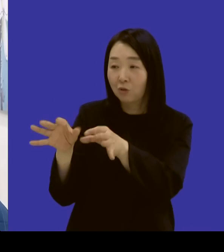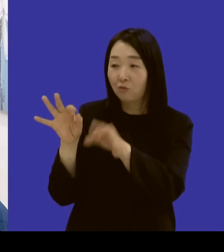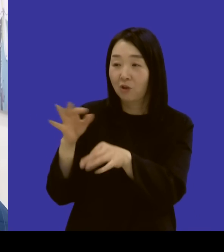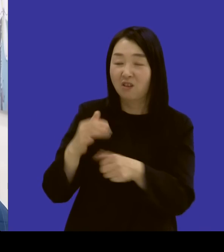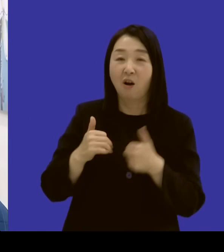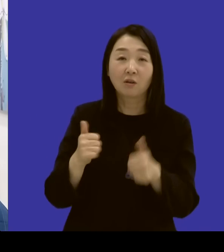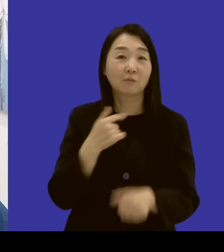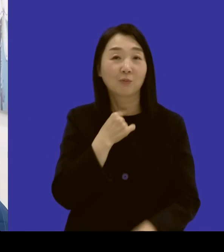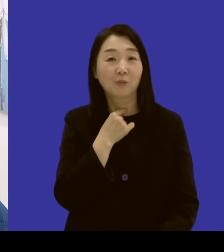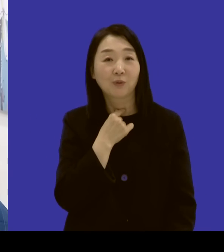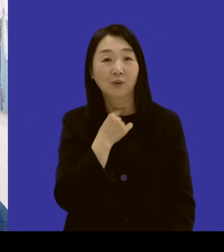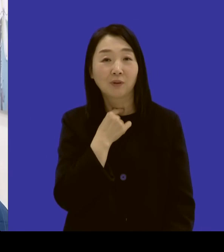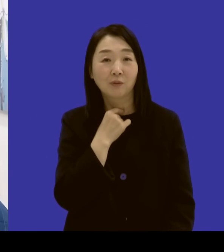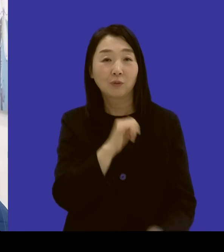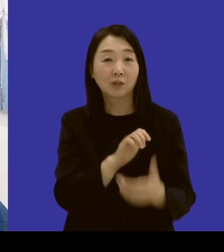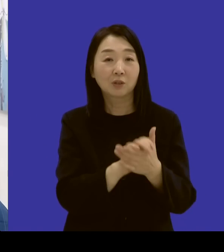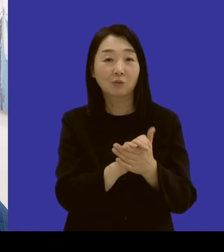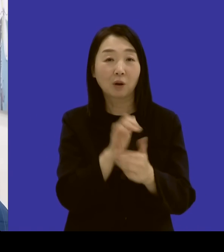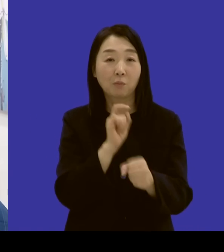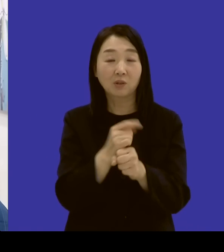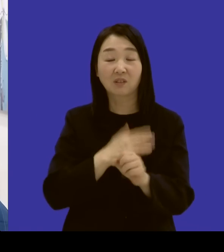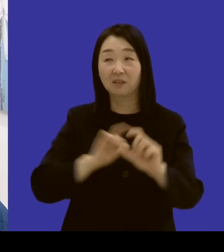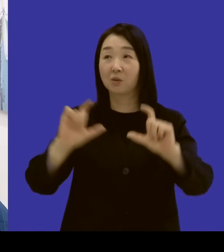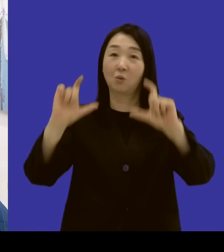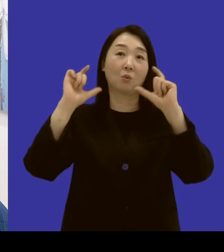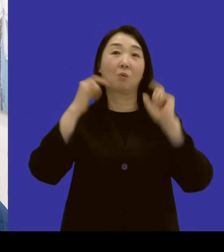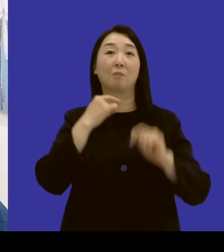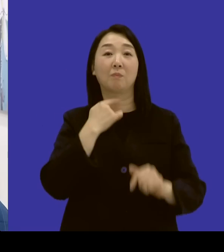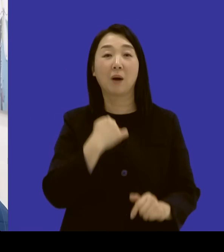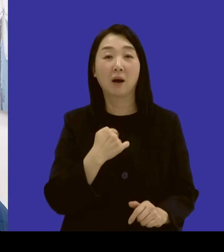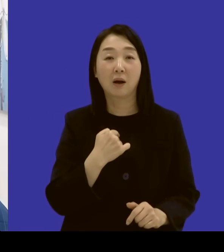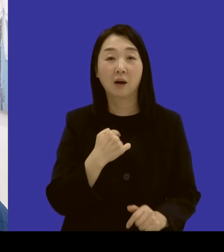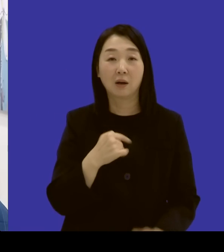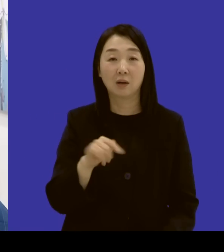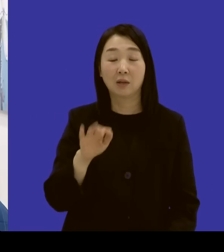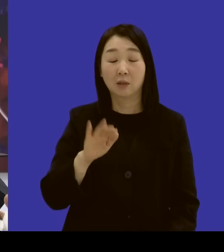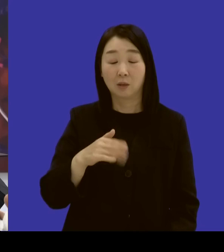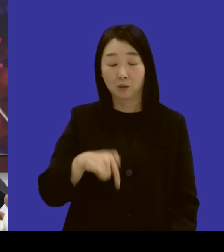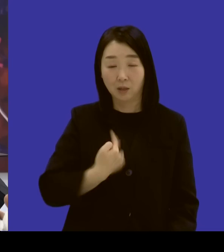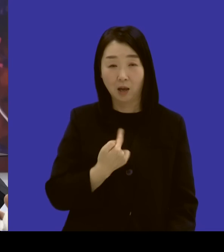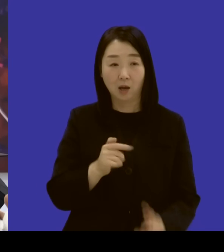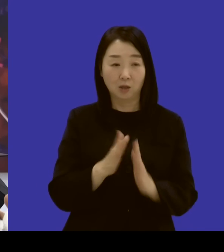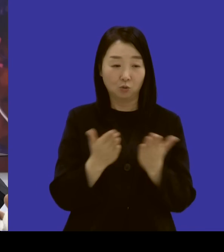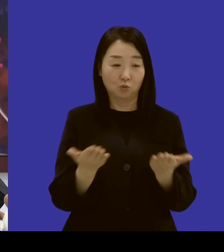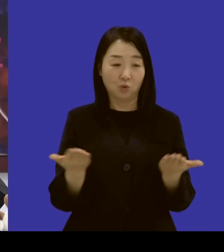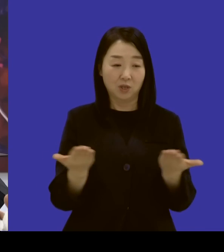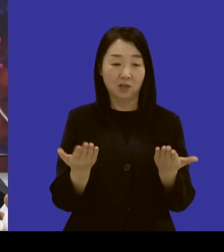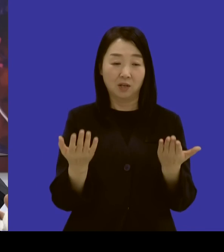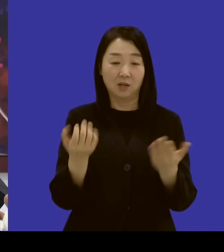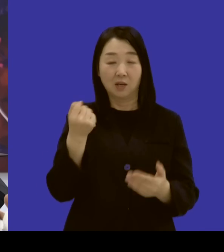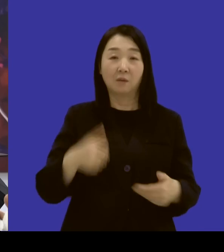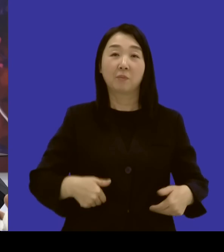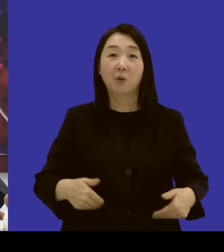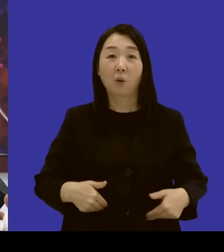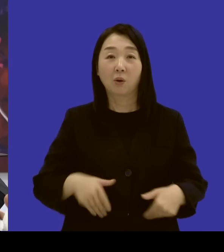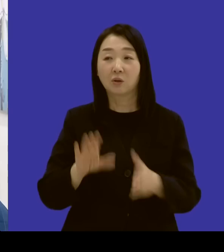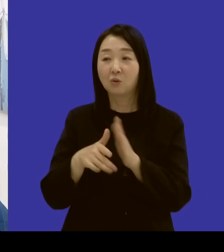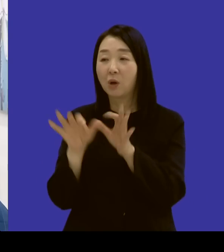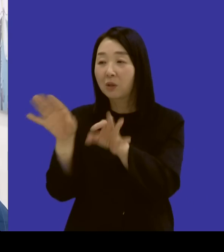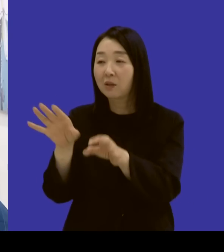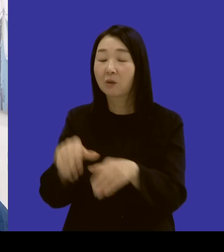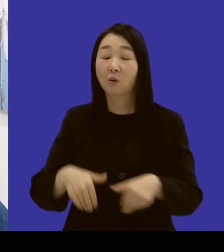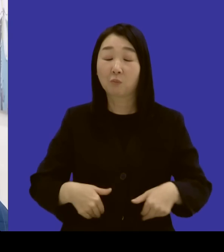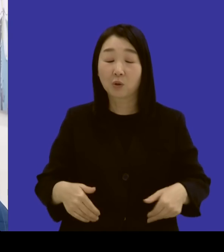그래서 근데 저희 친구가 벌써 저한테 경고를 했어요. 본인 잡이 있어야 된다. 그렇게 하고 재테크를 해야지